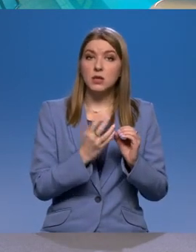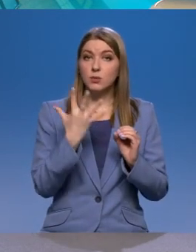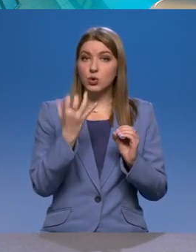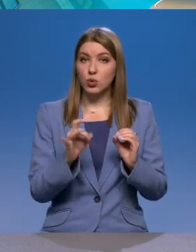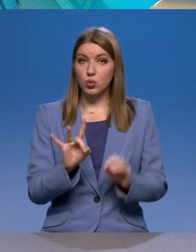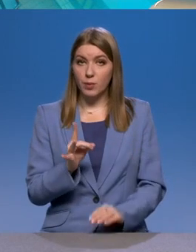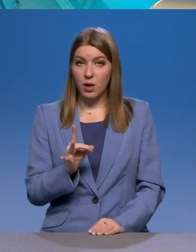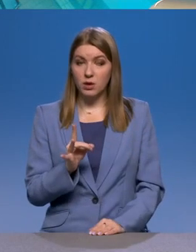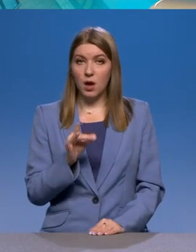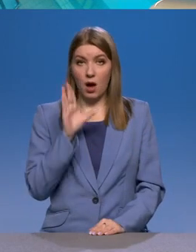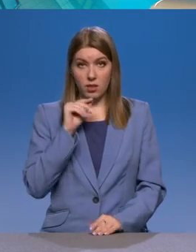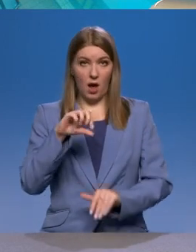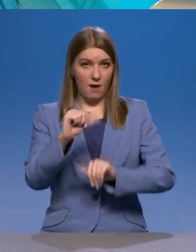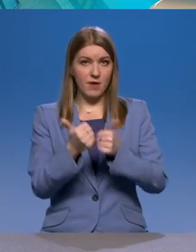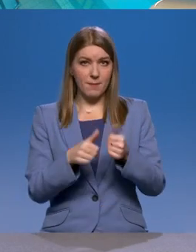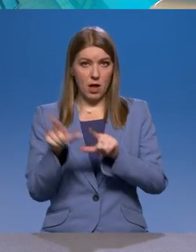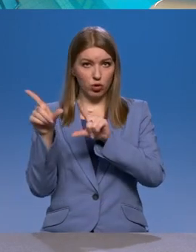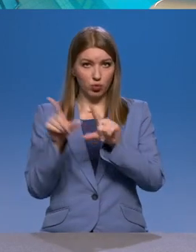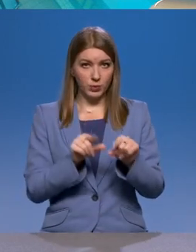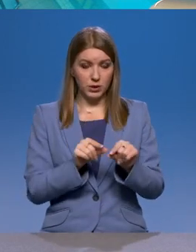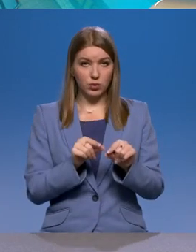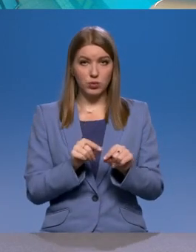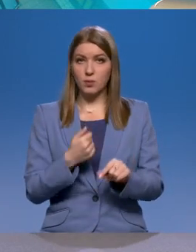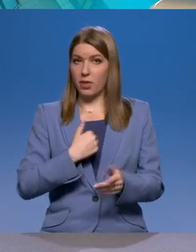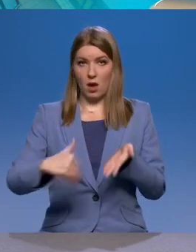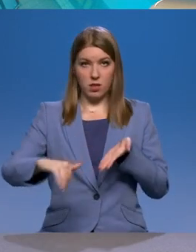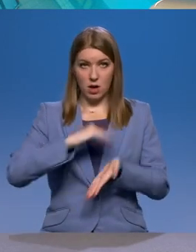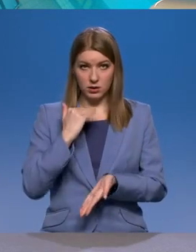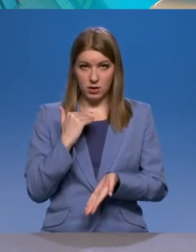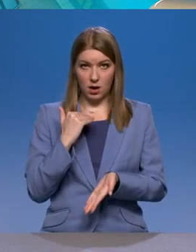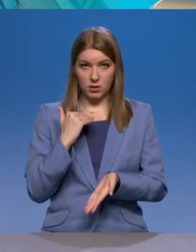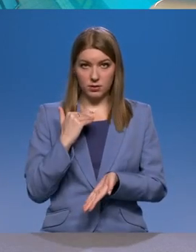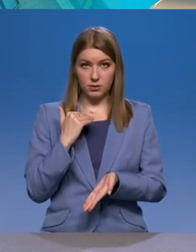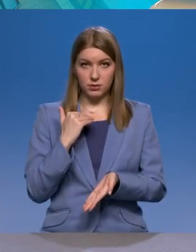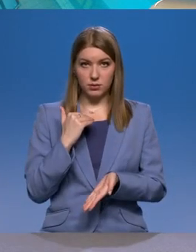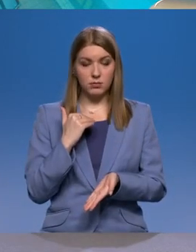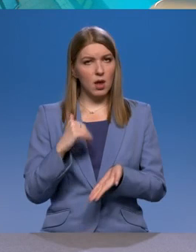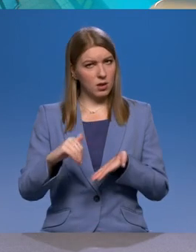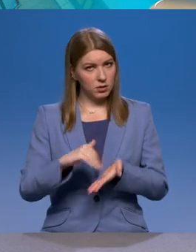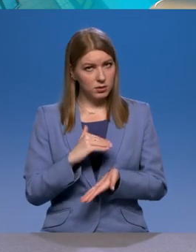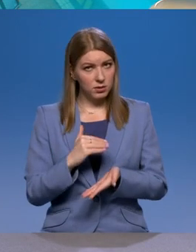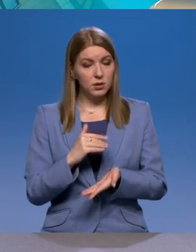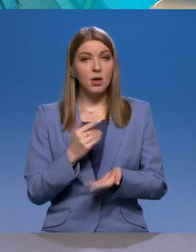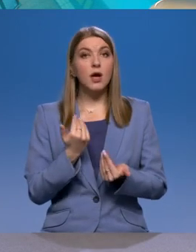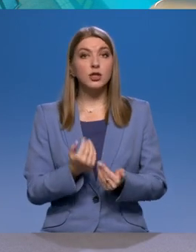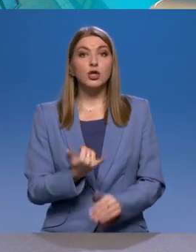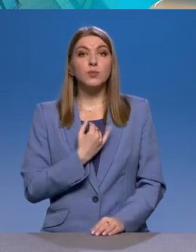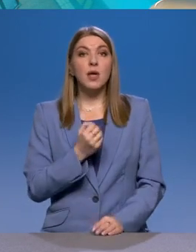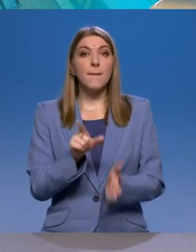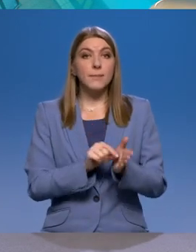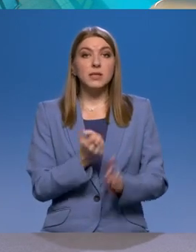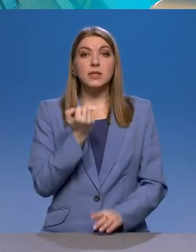я когда оформляла субсидию, и мне отказали. Отказ. Вот, сейчас у меня 13 200